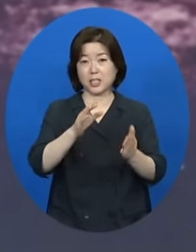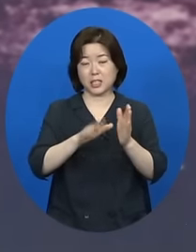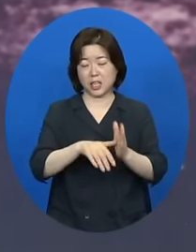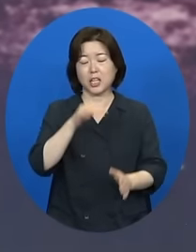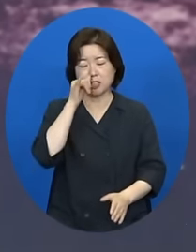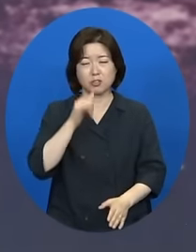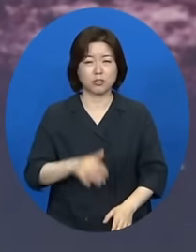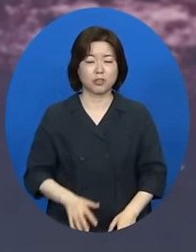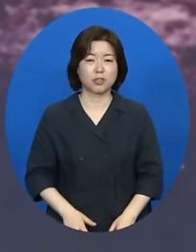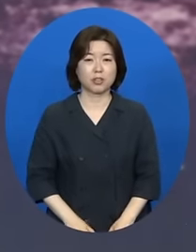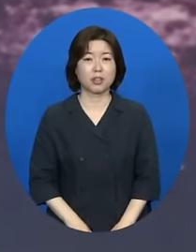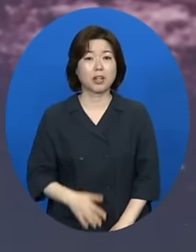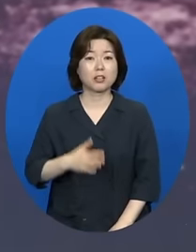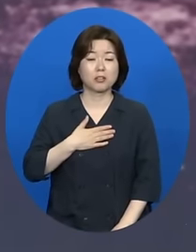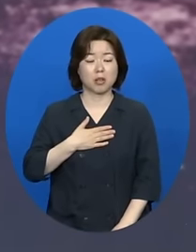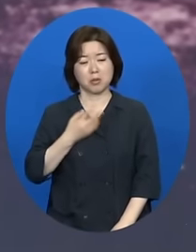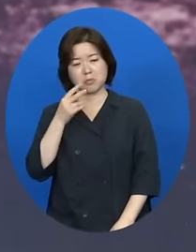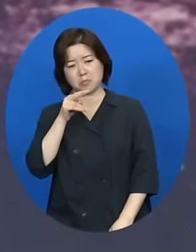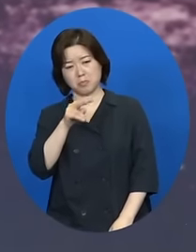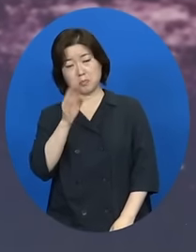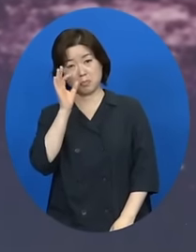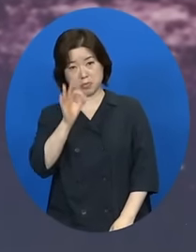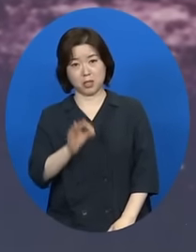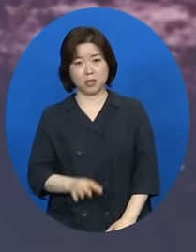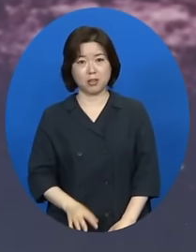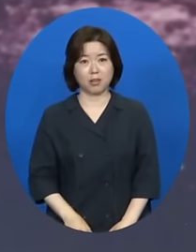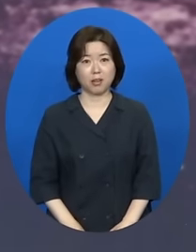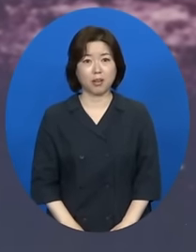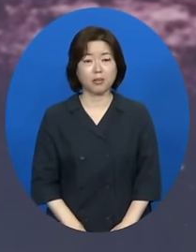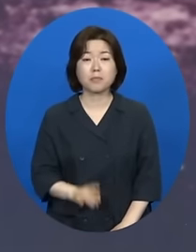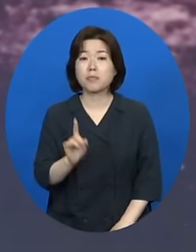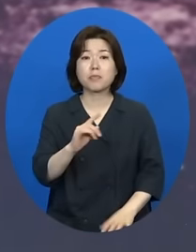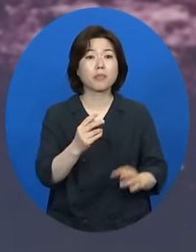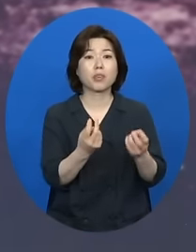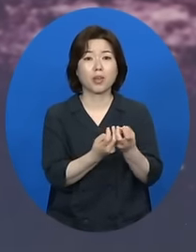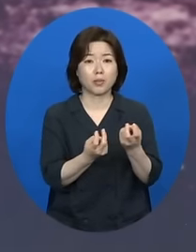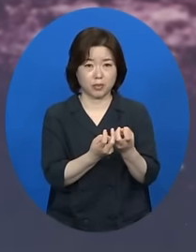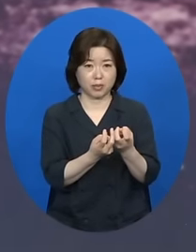있었어요. 저는 그걸 지켜봤습니다. 어떻게